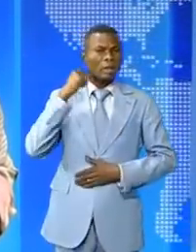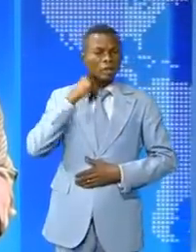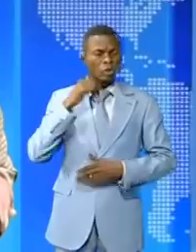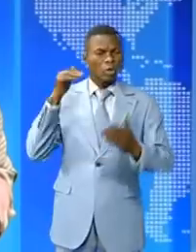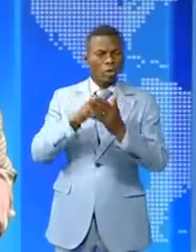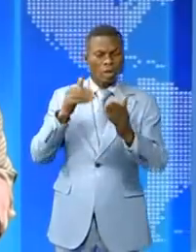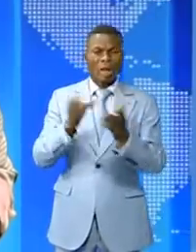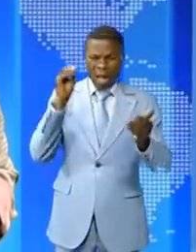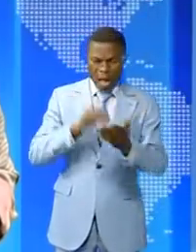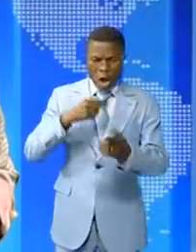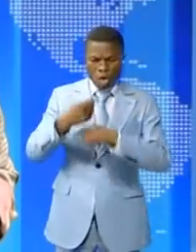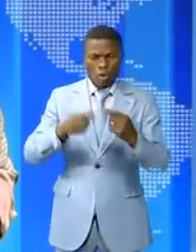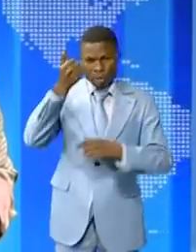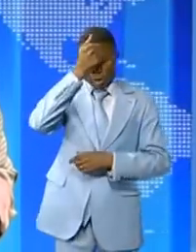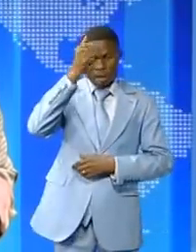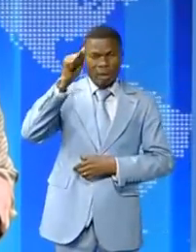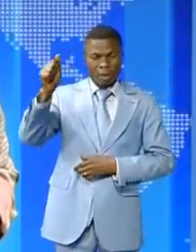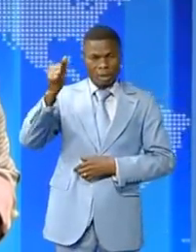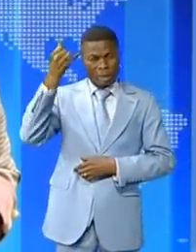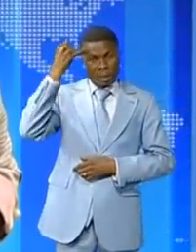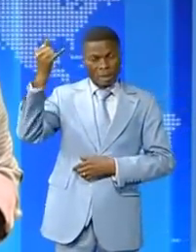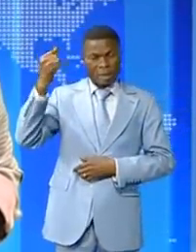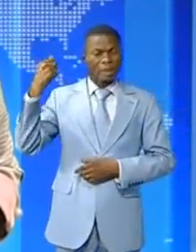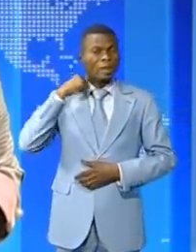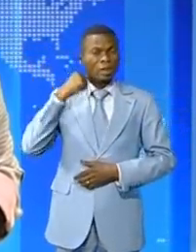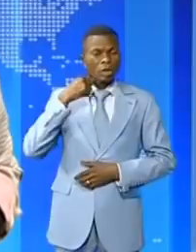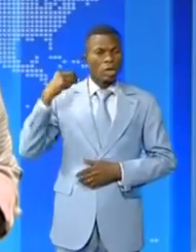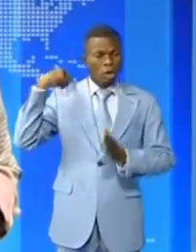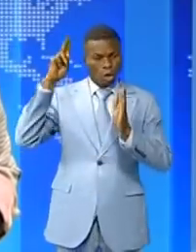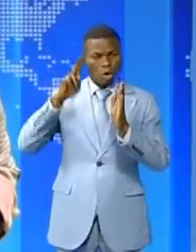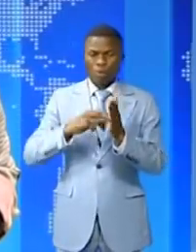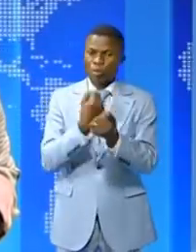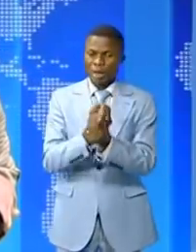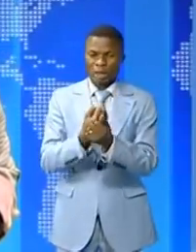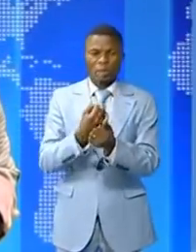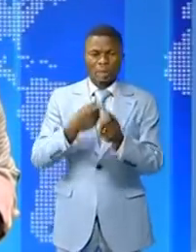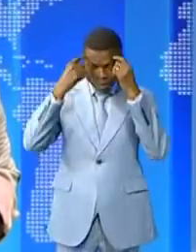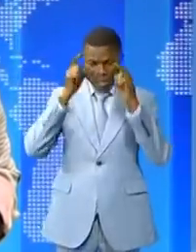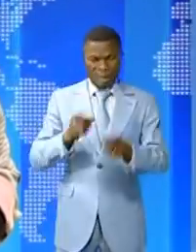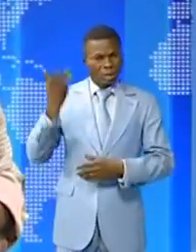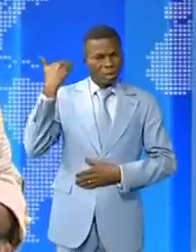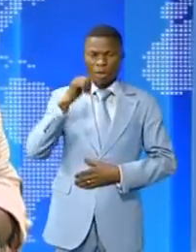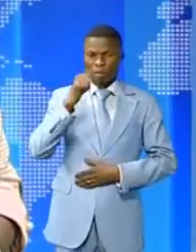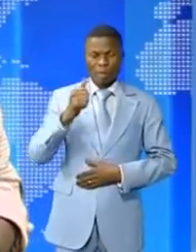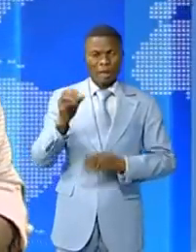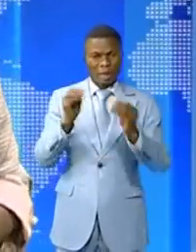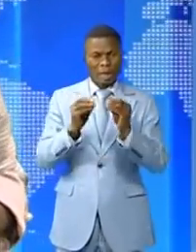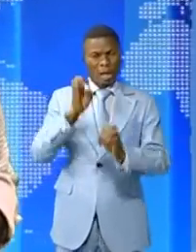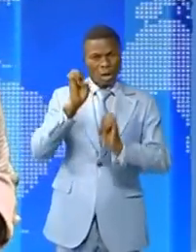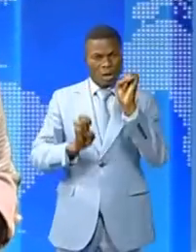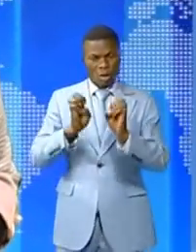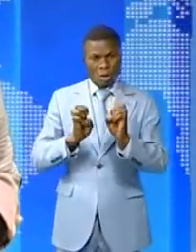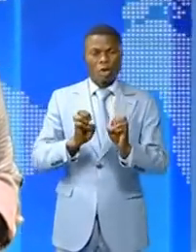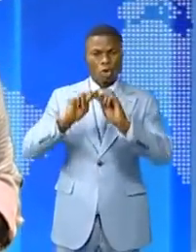de reprendre avec leur mouvement de grève. Selon eux, le gouvernement n'aurait pas respecté ses engagements. Une réunion d'évaluation a eu lieu entre